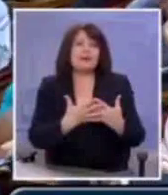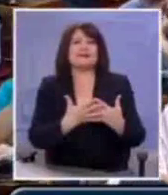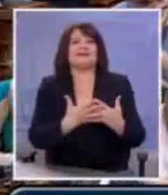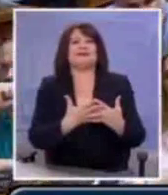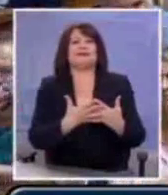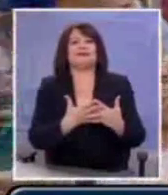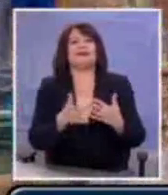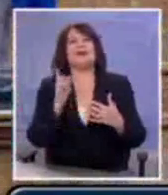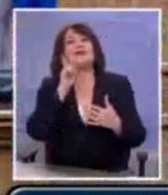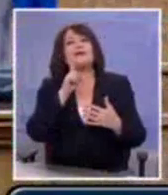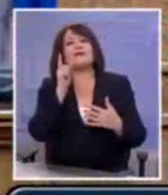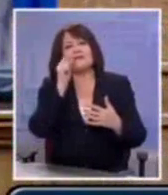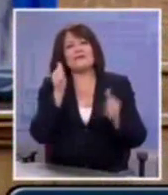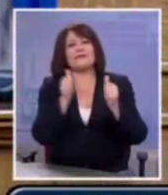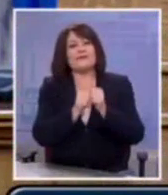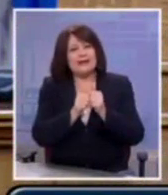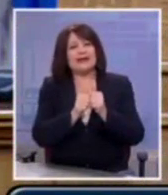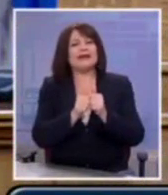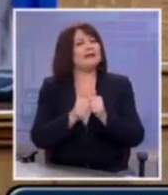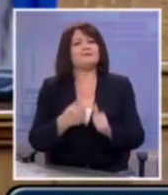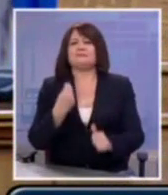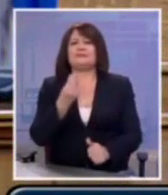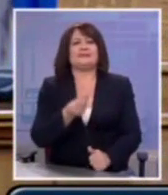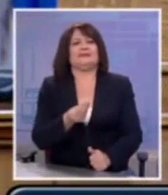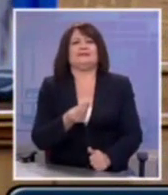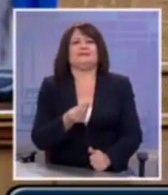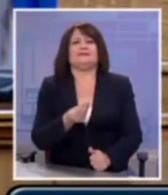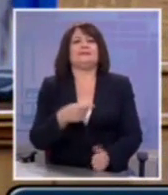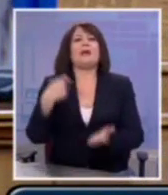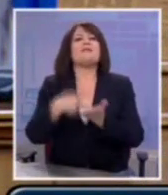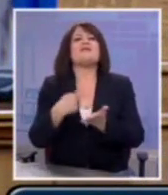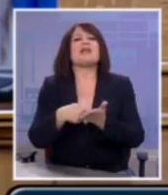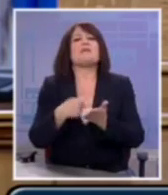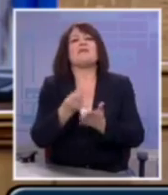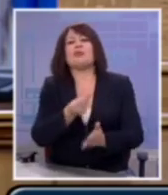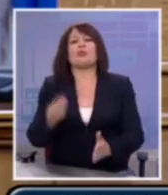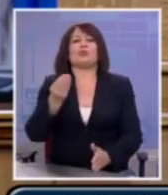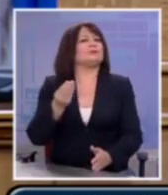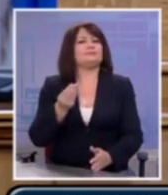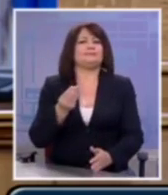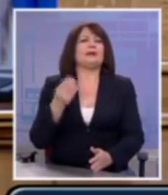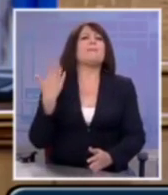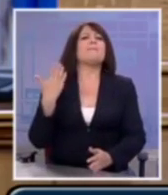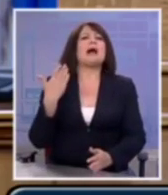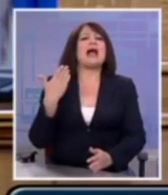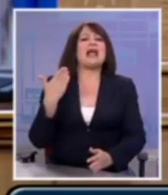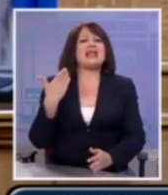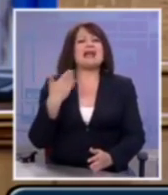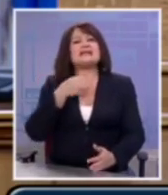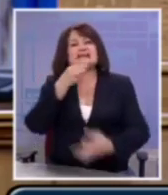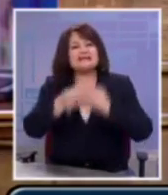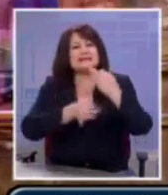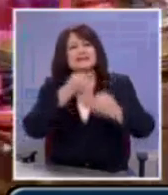αγαπητοί φίλες και φίλοι, δεν παίρνετε τις υπέρογκες αμοιβές που λάμβαναν οι